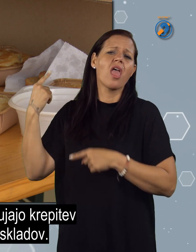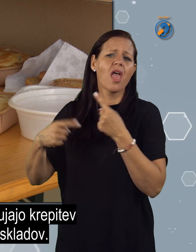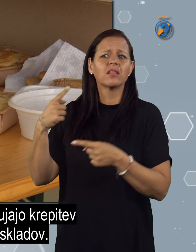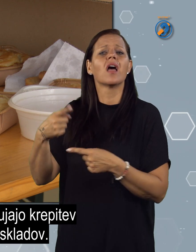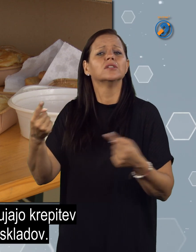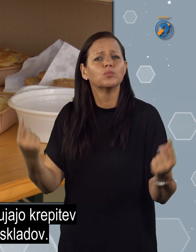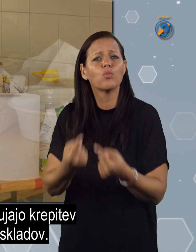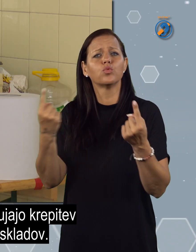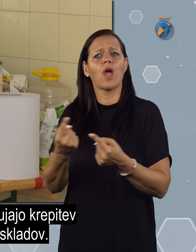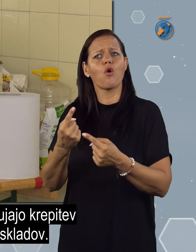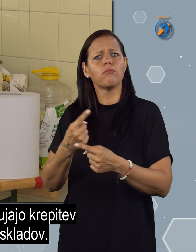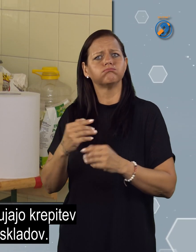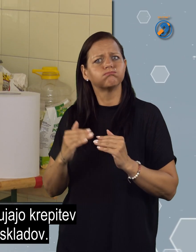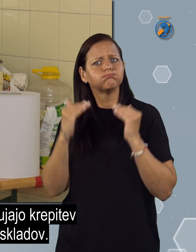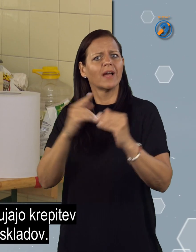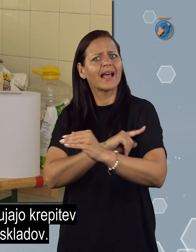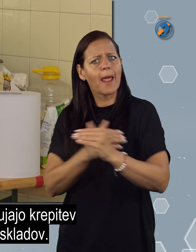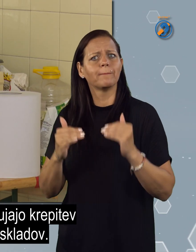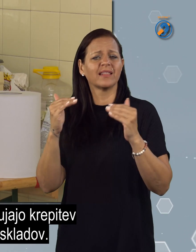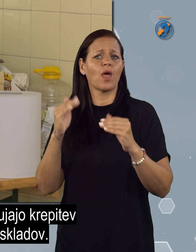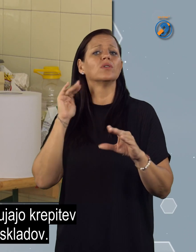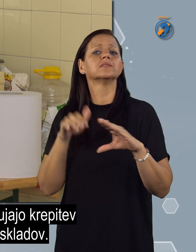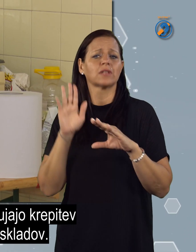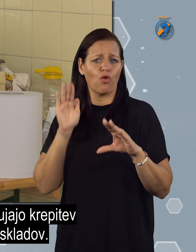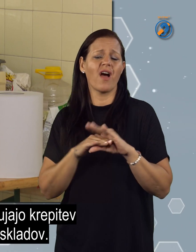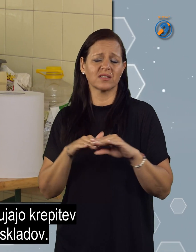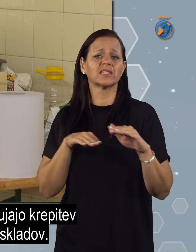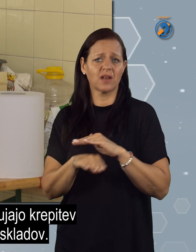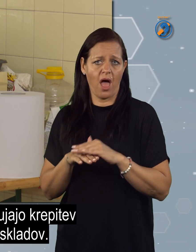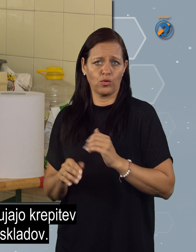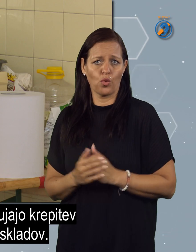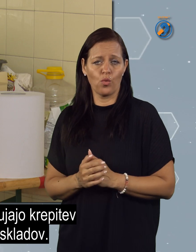že leta spodbujajo krepitev stanovanjskih skladov.